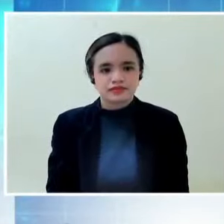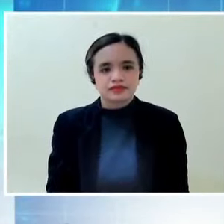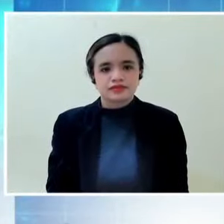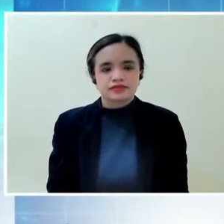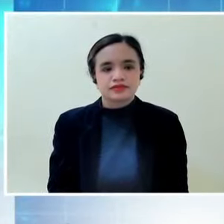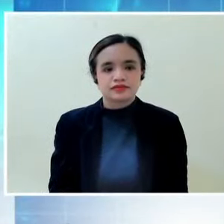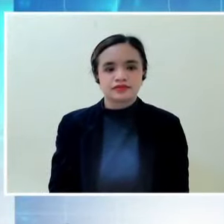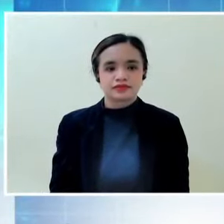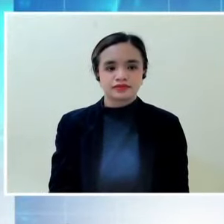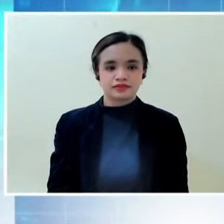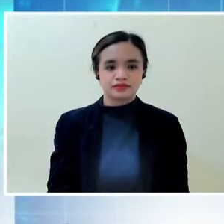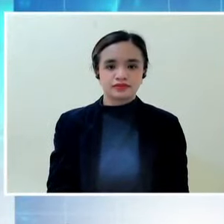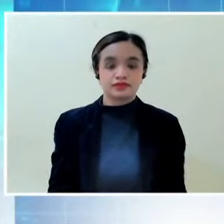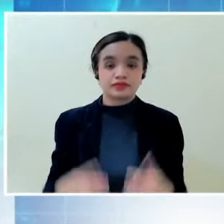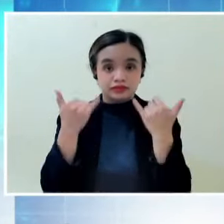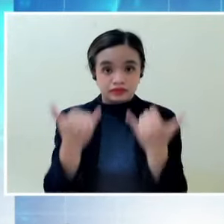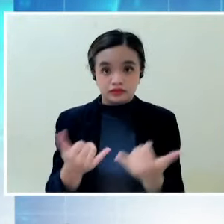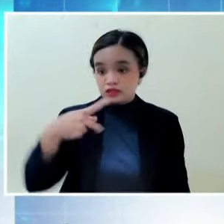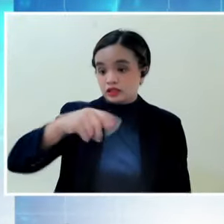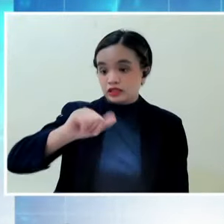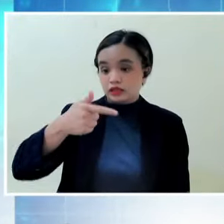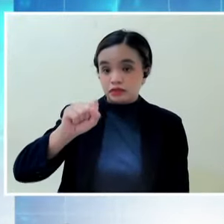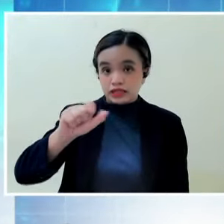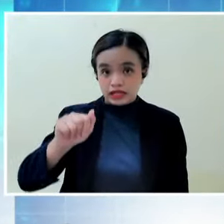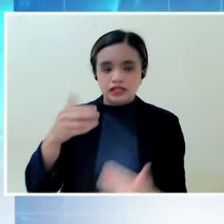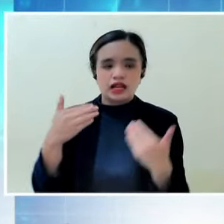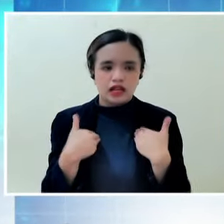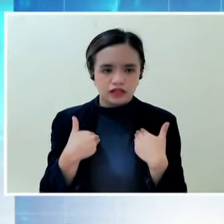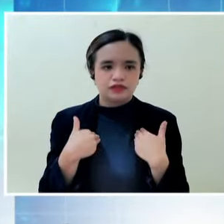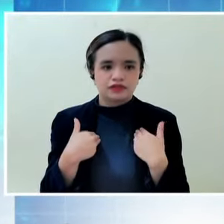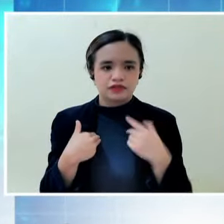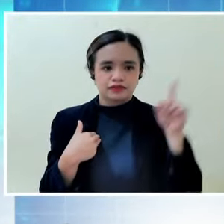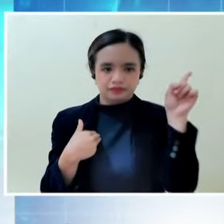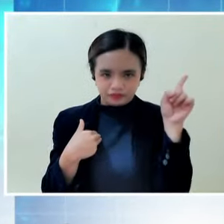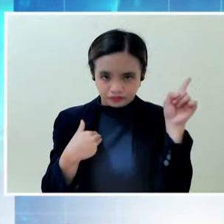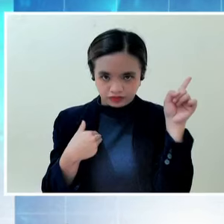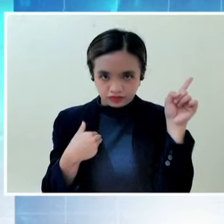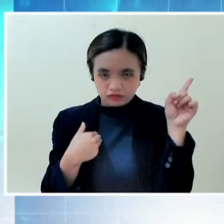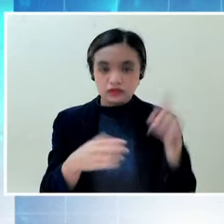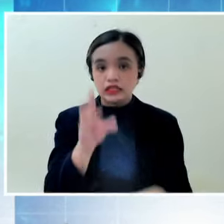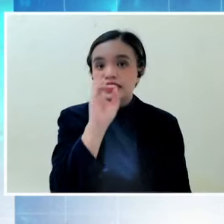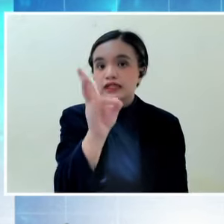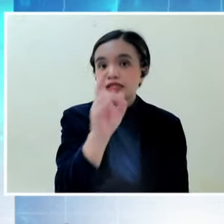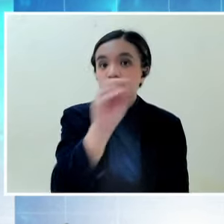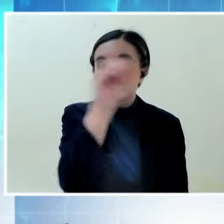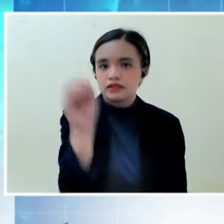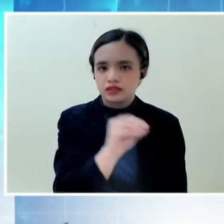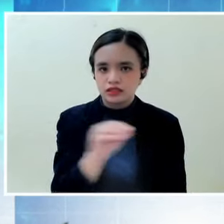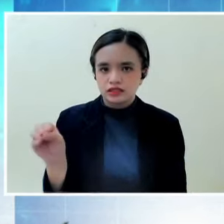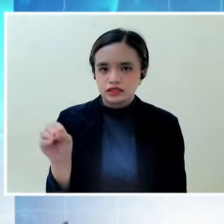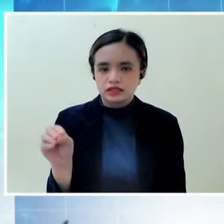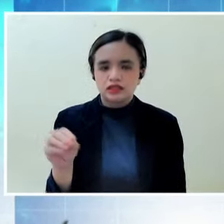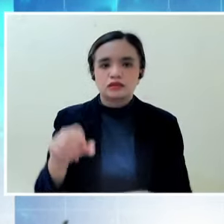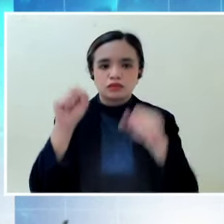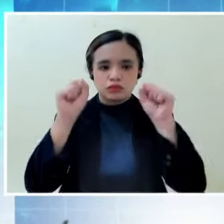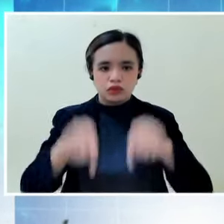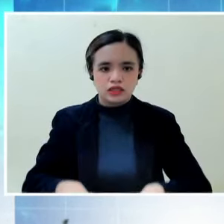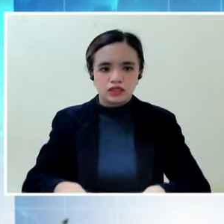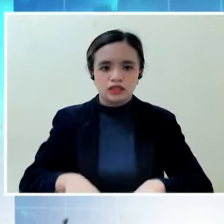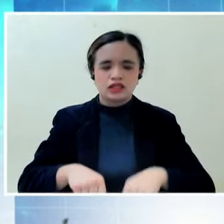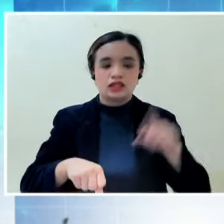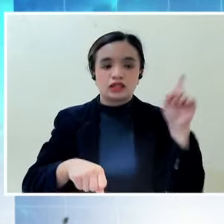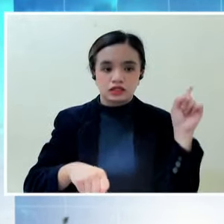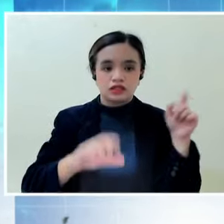Samantala, nagtaas na po ang pag-asa ng La Nina Alert. Ayon sa ahensya, nasa 70% na ang tsansang mabuo ang La